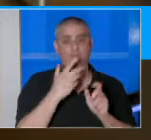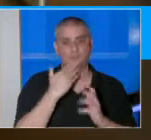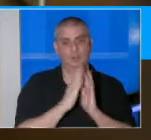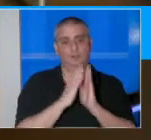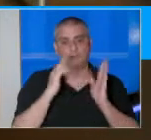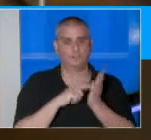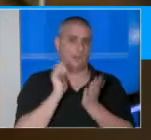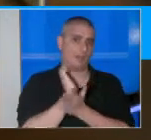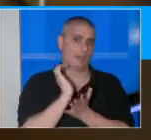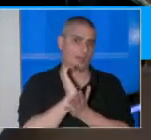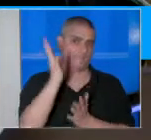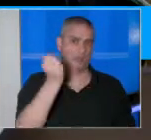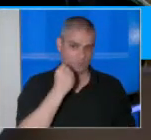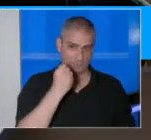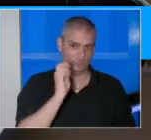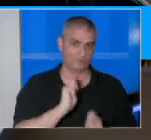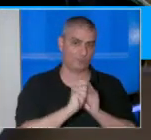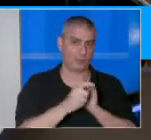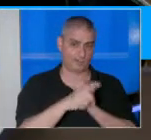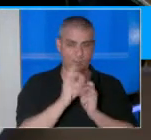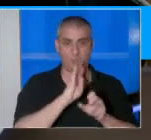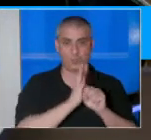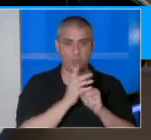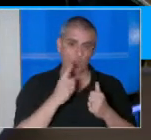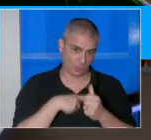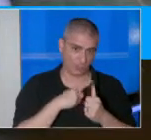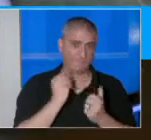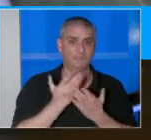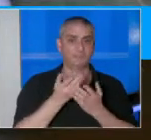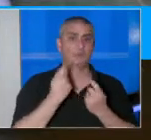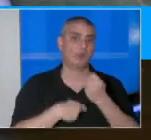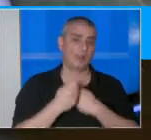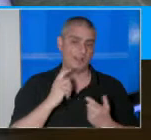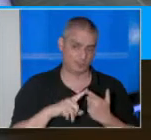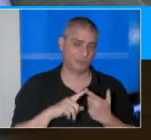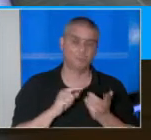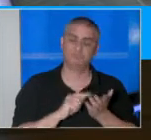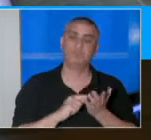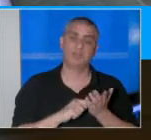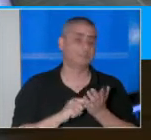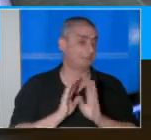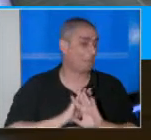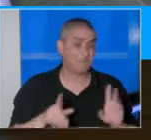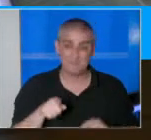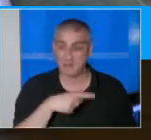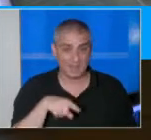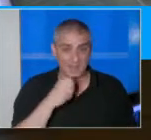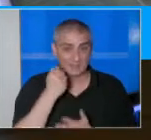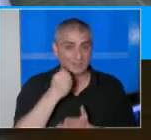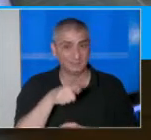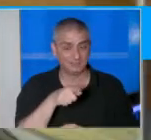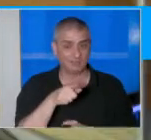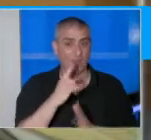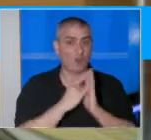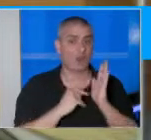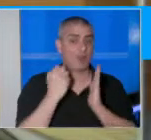בגלל ההלוואות שהיא לקחה למימון הקורונה והסיוע למשק, ולכן בלעדי התקציב,